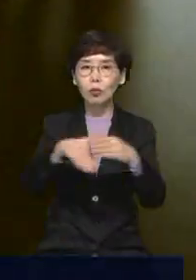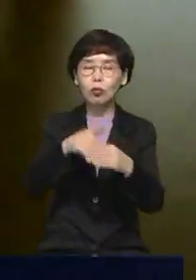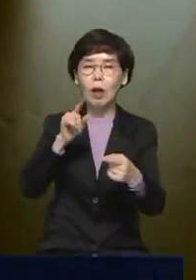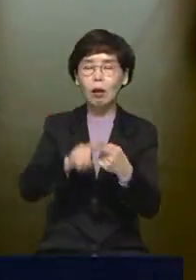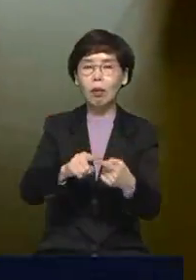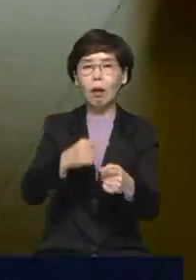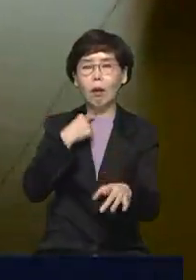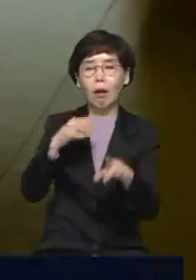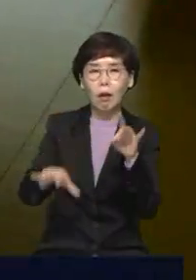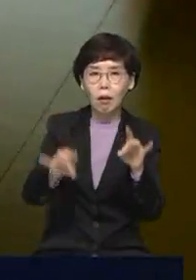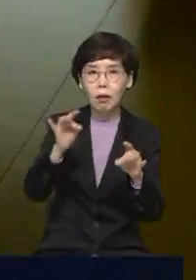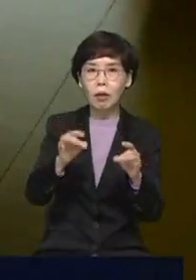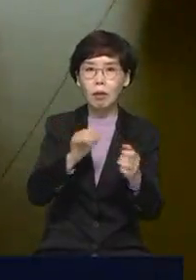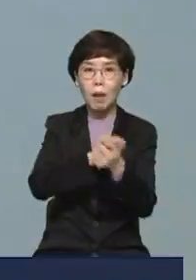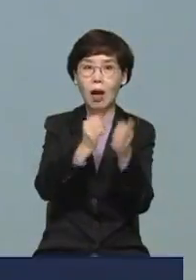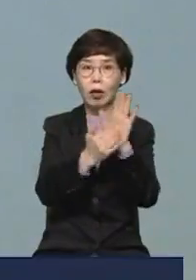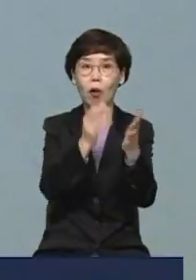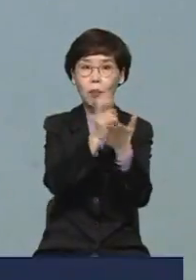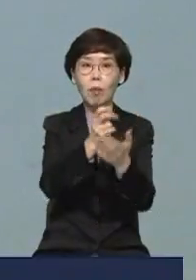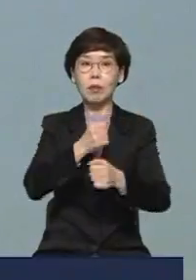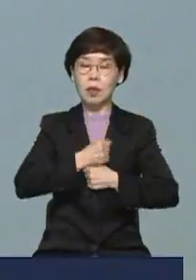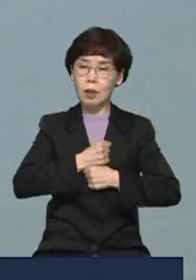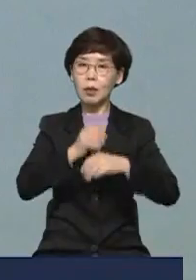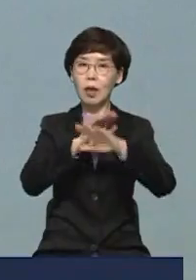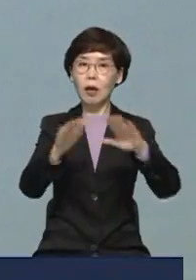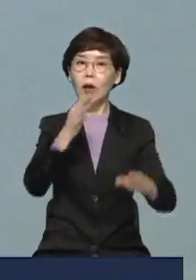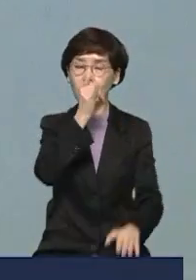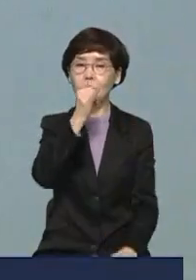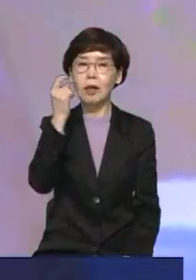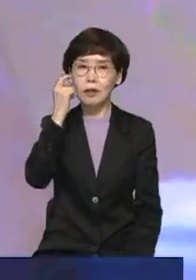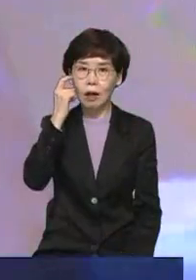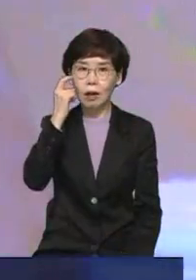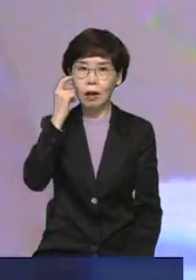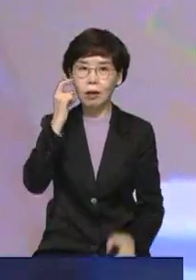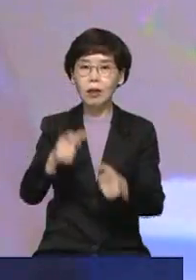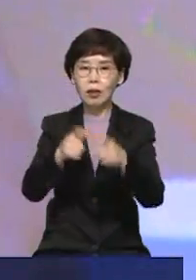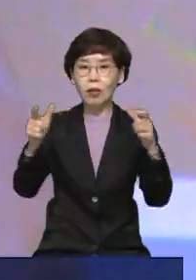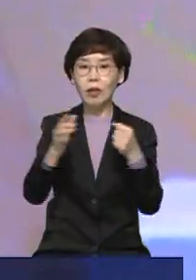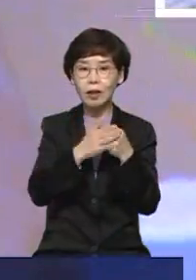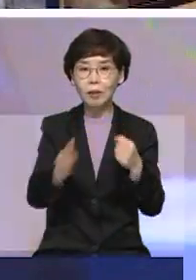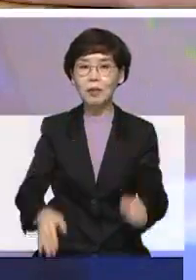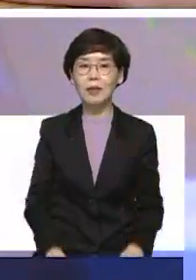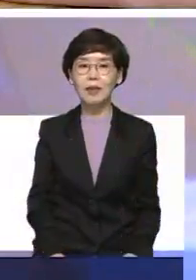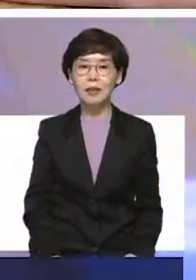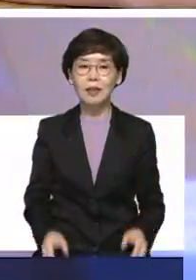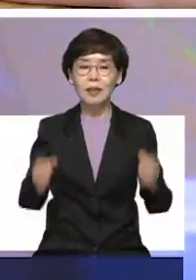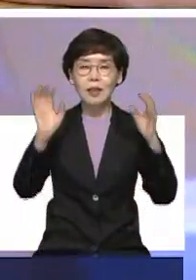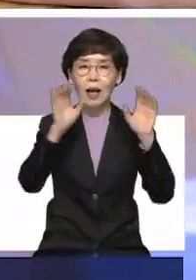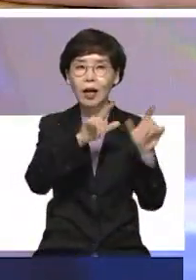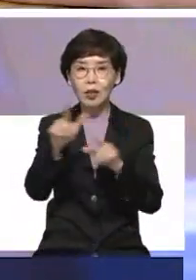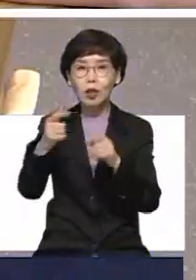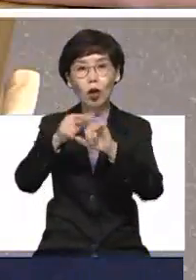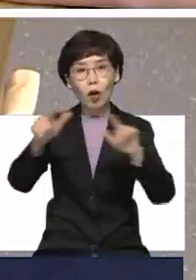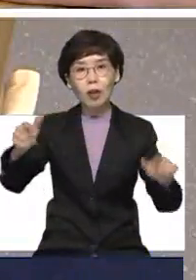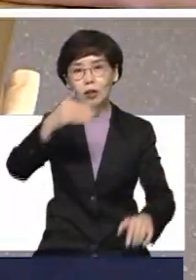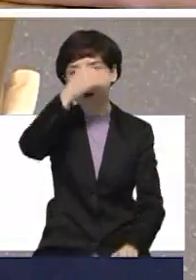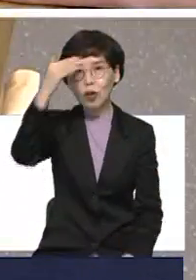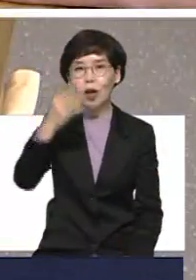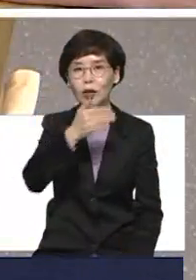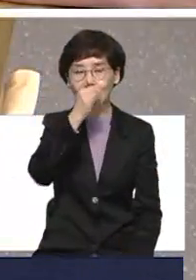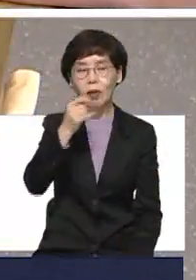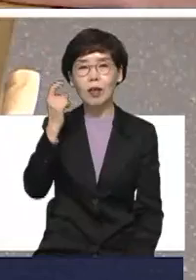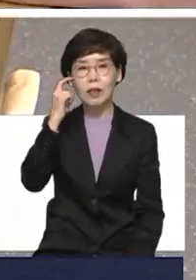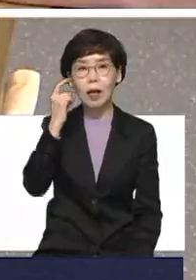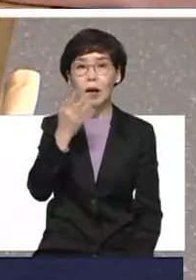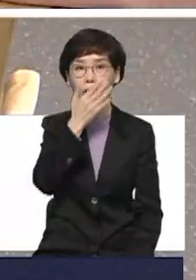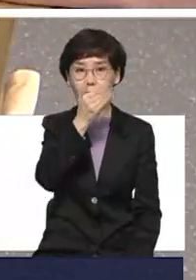갈증을 방역을 지키면서도 해소할 수 있다는 인식이 늘어난 데 따른 겁니다. 아이들의 다양한 볼거리나 이렇게